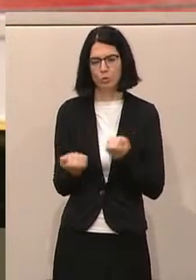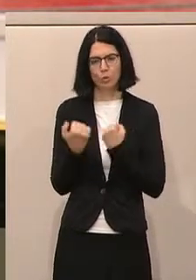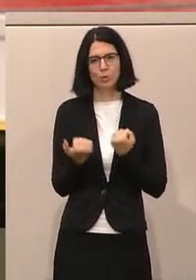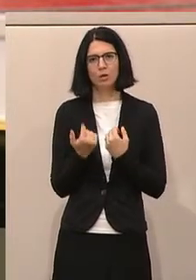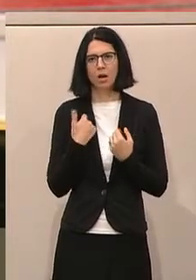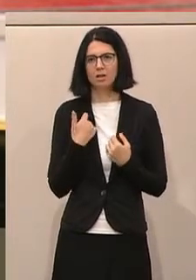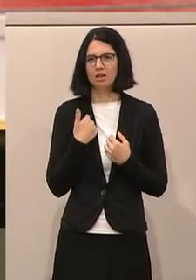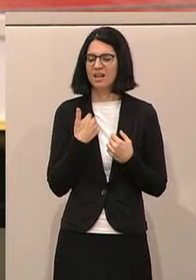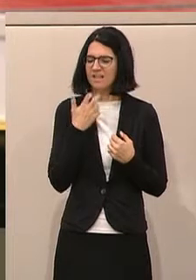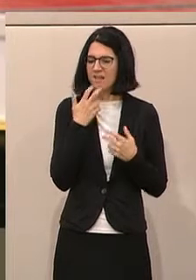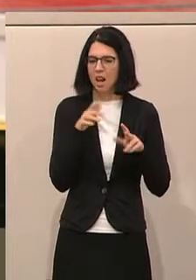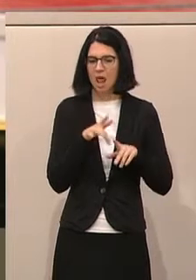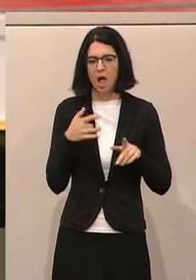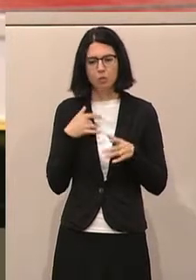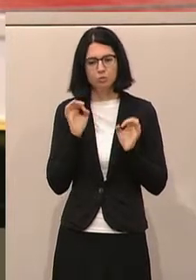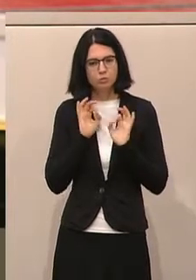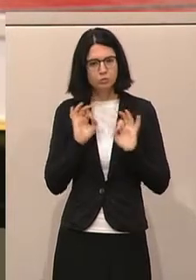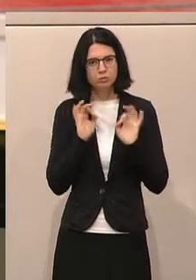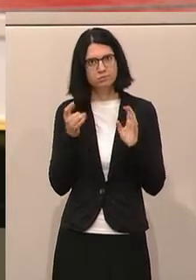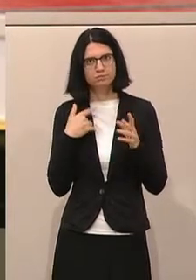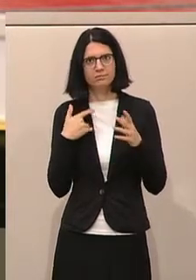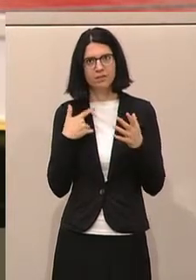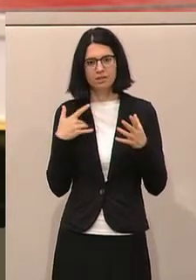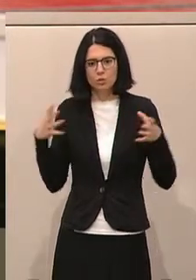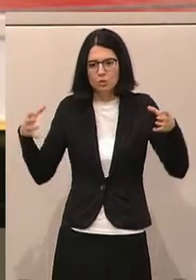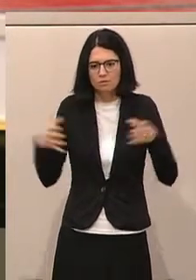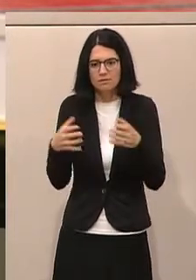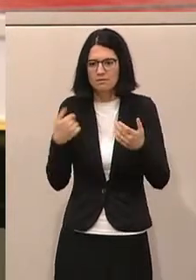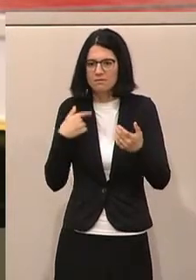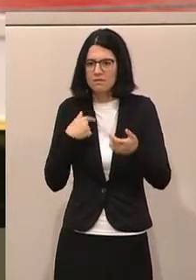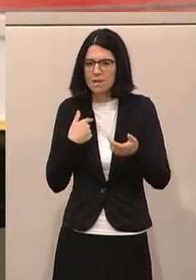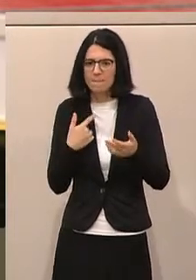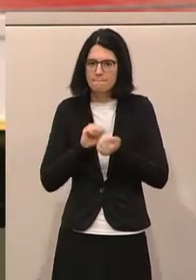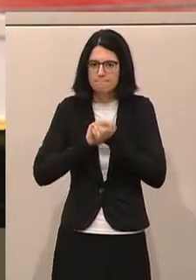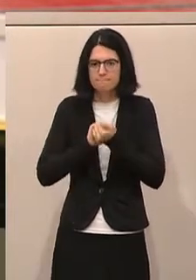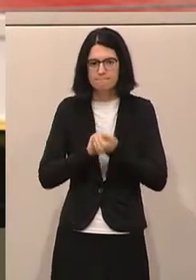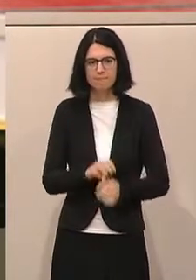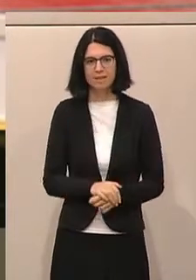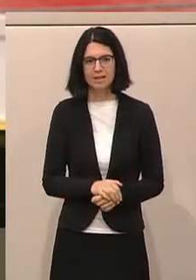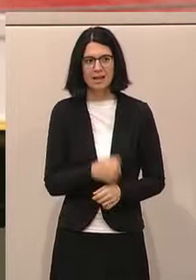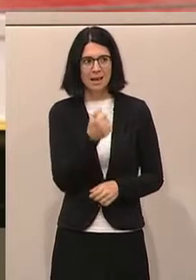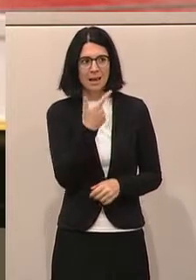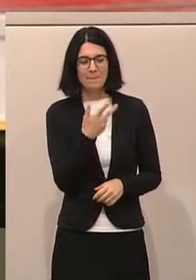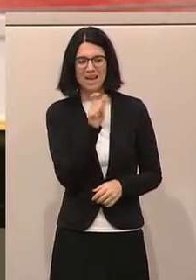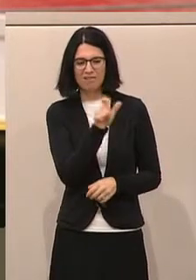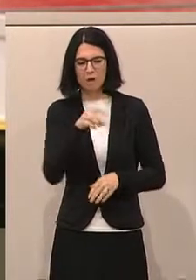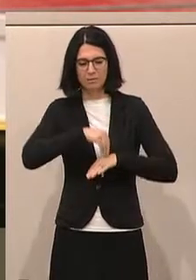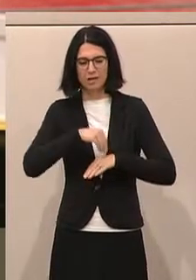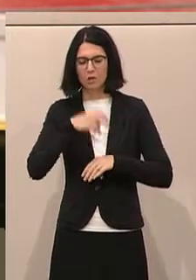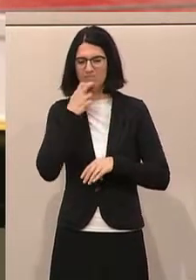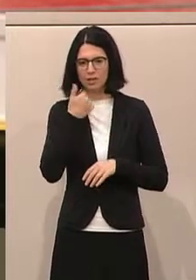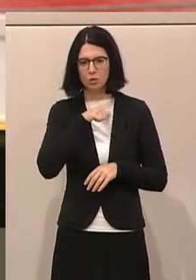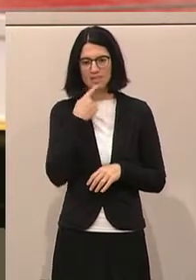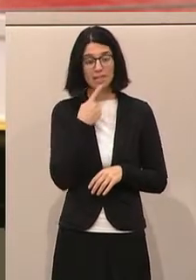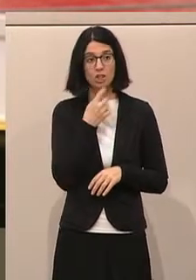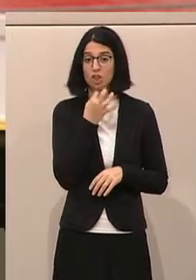dementsprechend wirklich auch bündeln. Ich darf aber wirklich auch das Wort ergreifen, weil ich einige der Wortmeldungen richtigstellen muss. Es